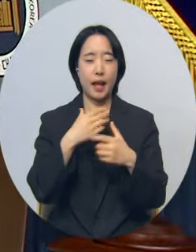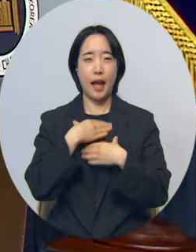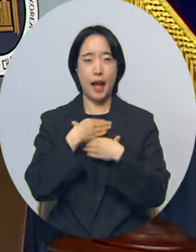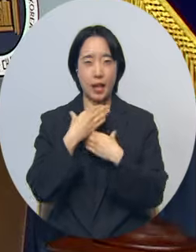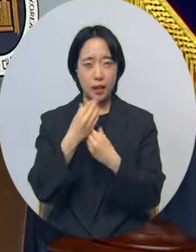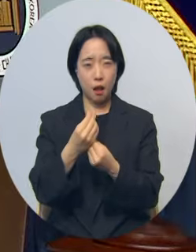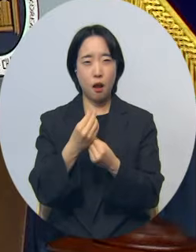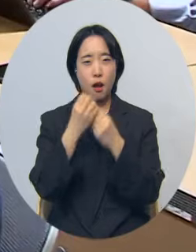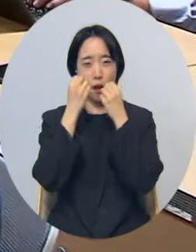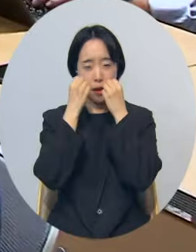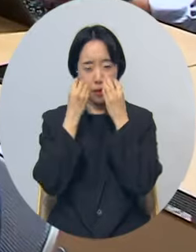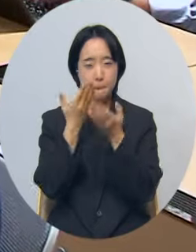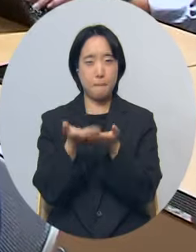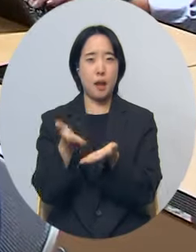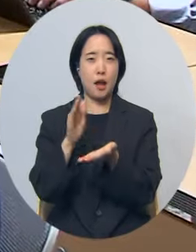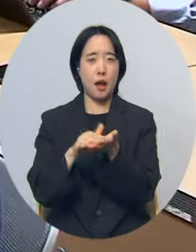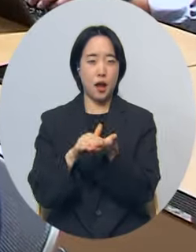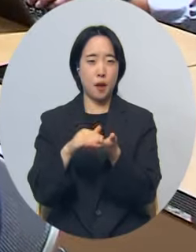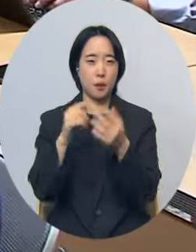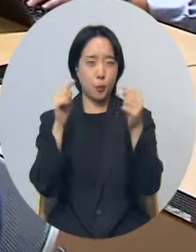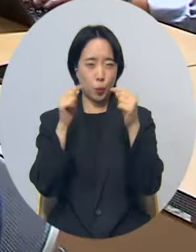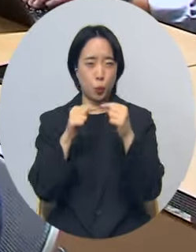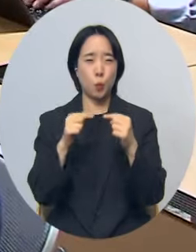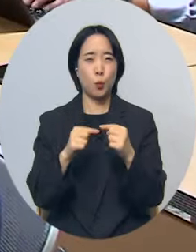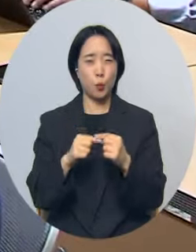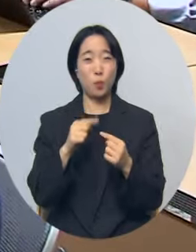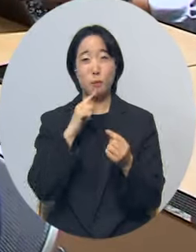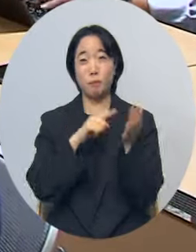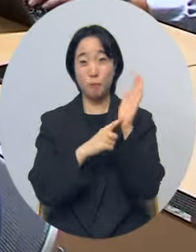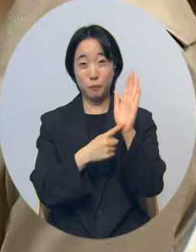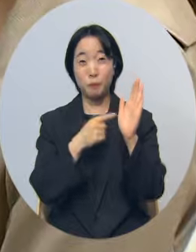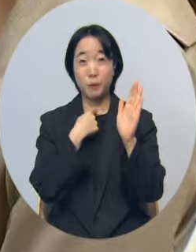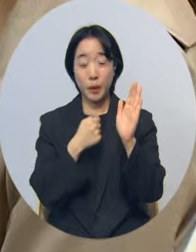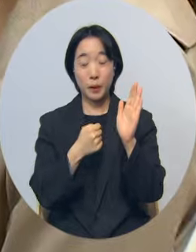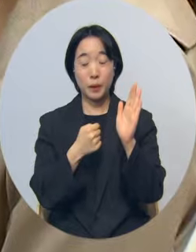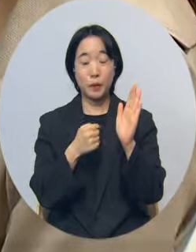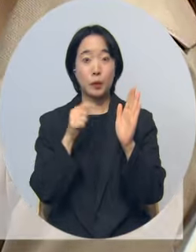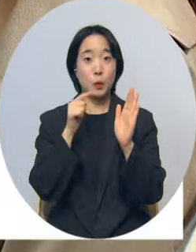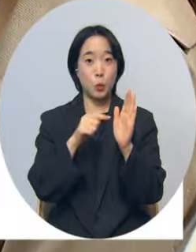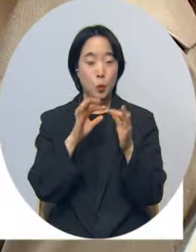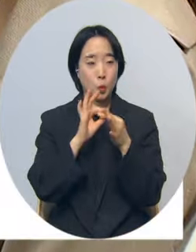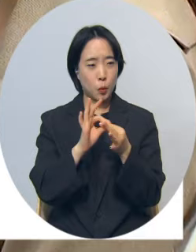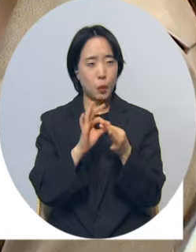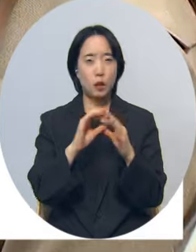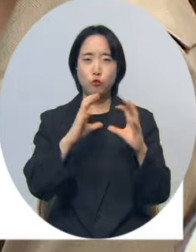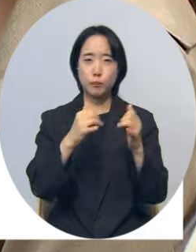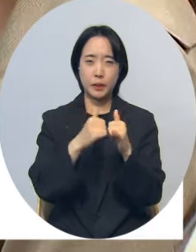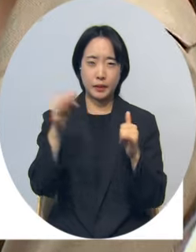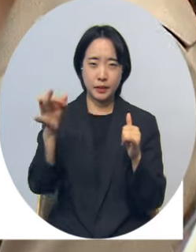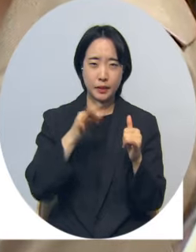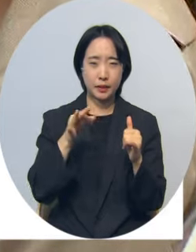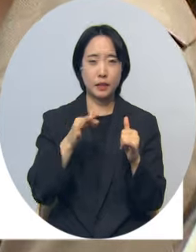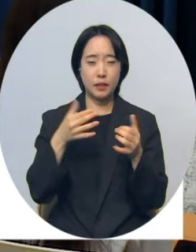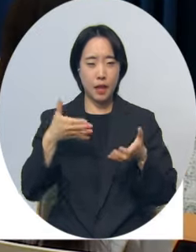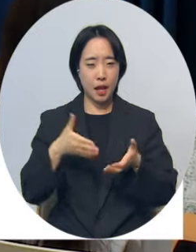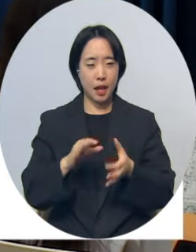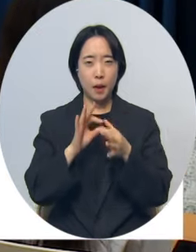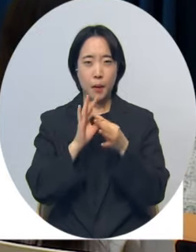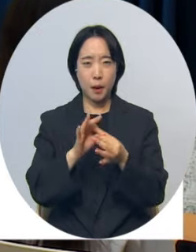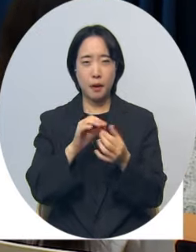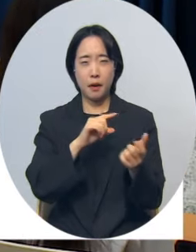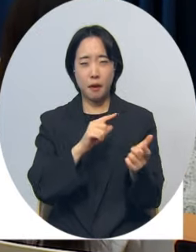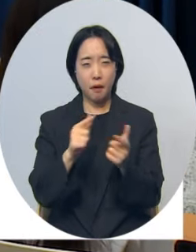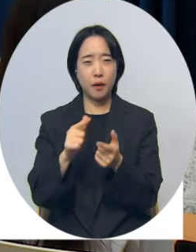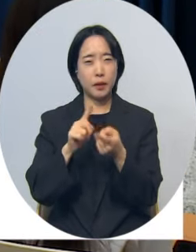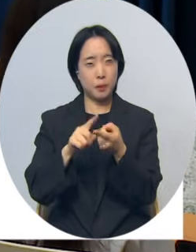설명했는데 연금과 의료, 교육, 노동 등 4대 개혁과 저출생 대응 정책의 추진 성과, 향후 계획을 구체적으로